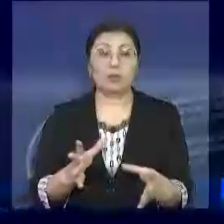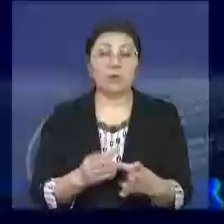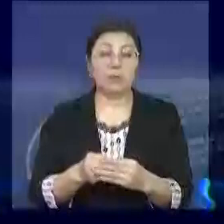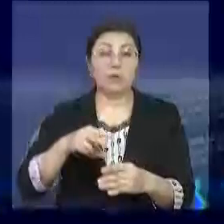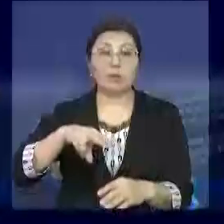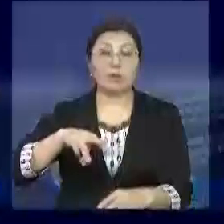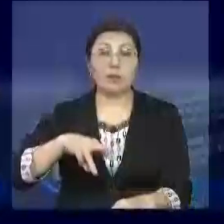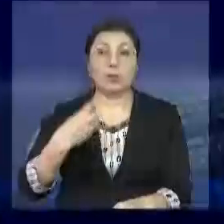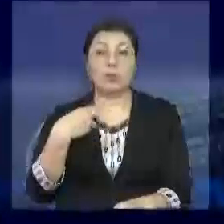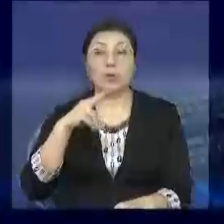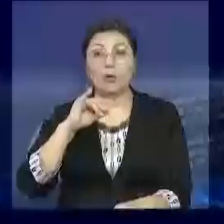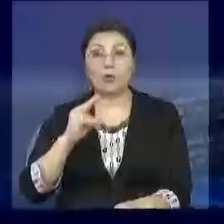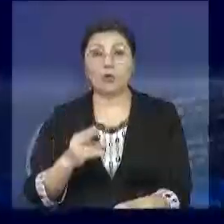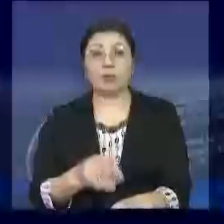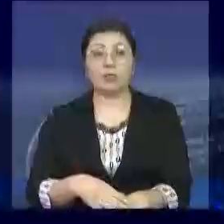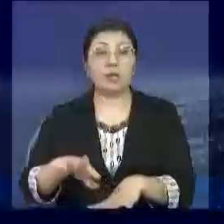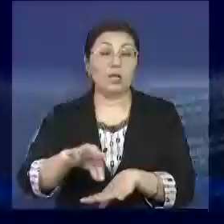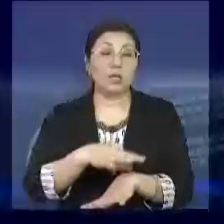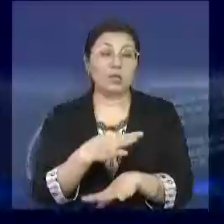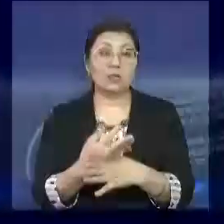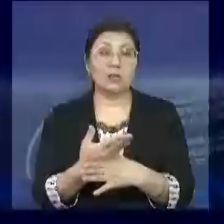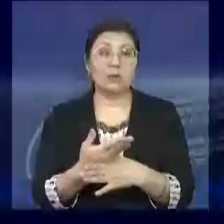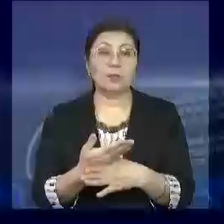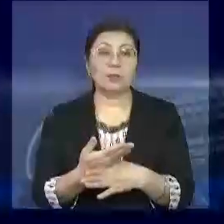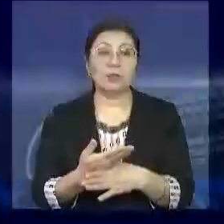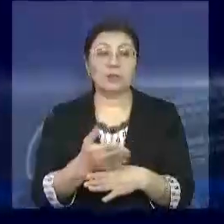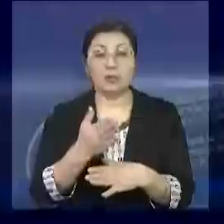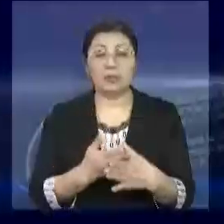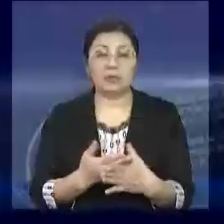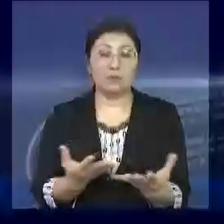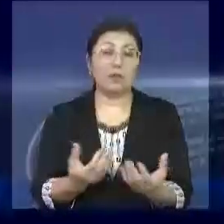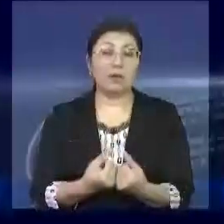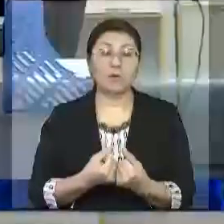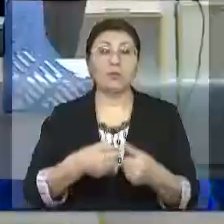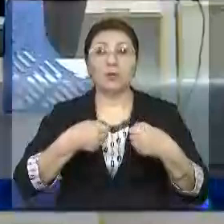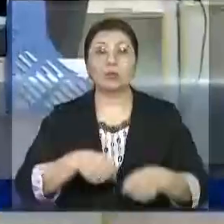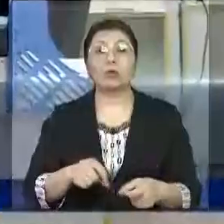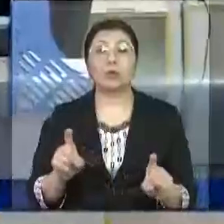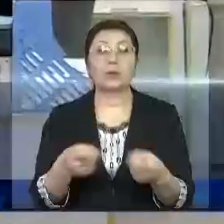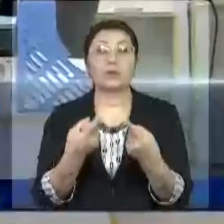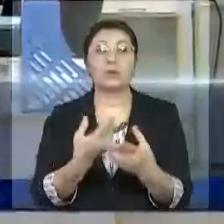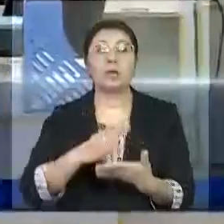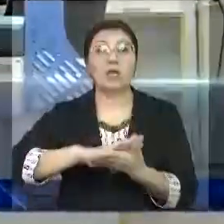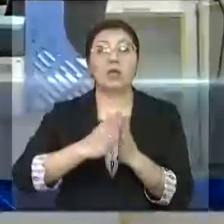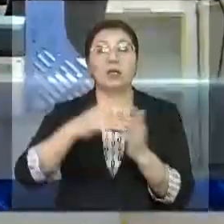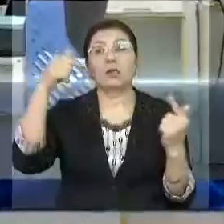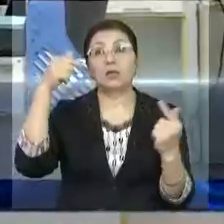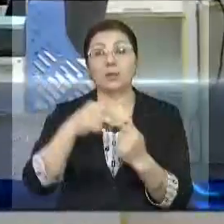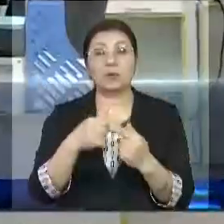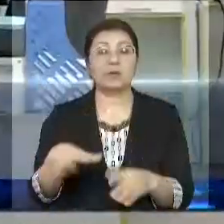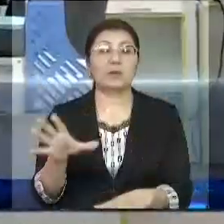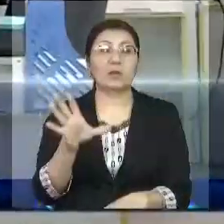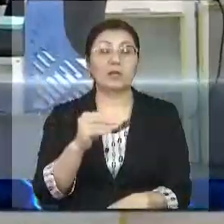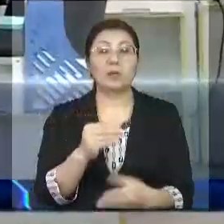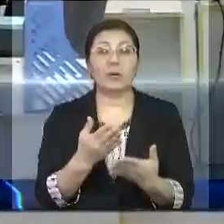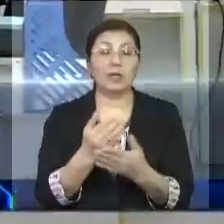мүліктегі зайыбының үлесінен өндіріп алу құқығы пайда болады. Жалпы ереже бойынша некеде болған барлық